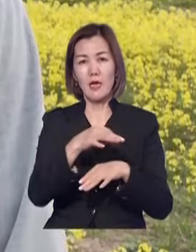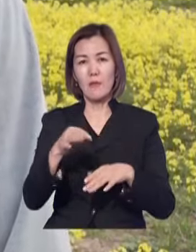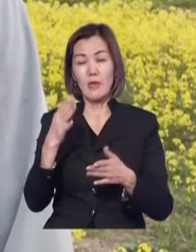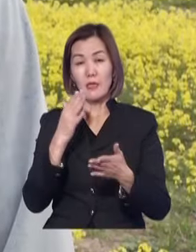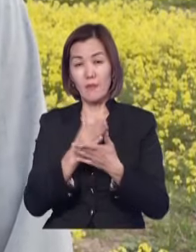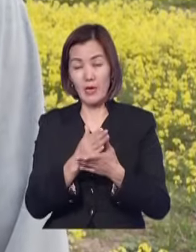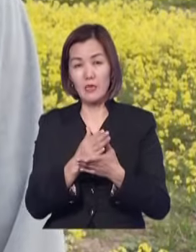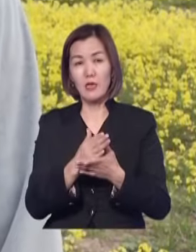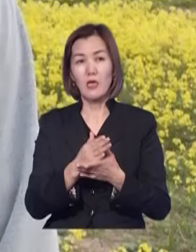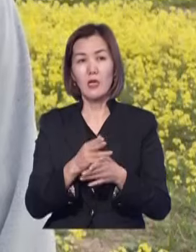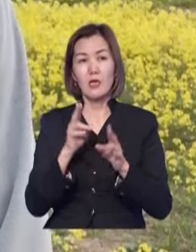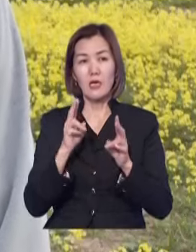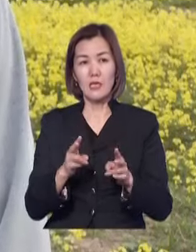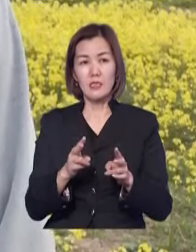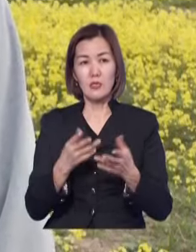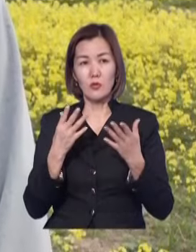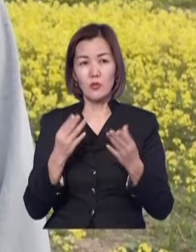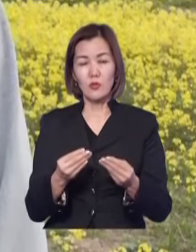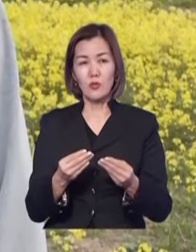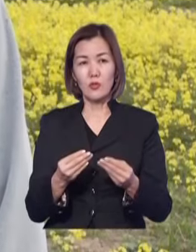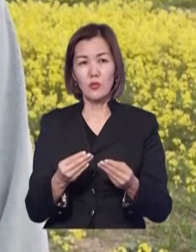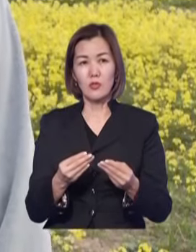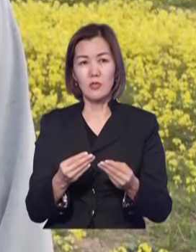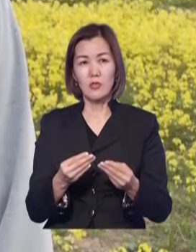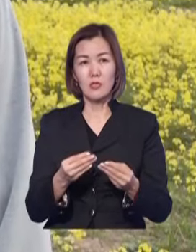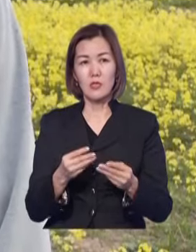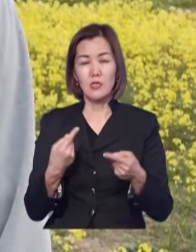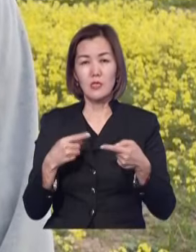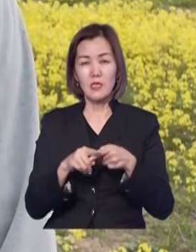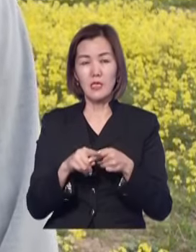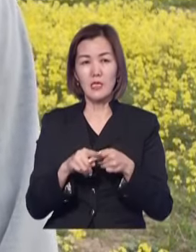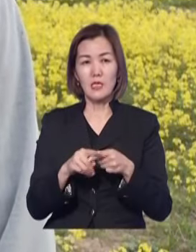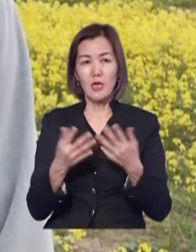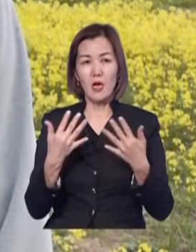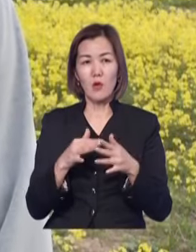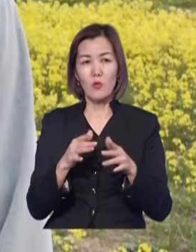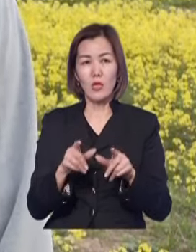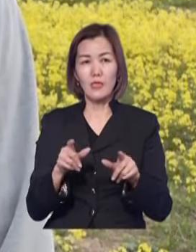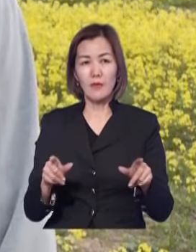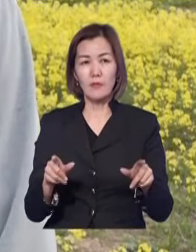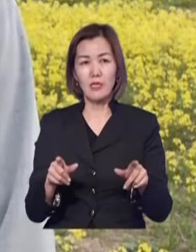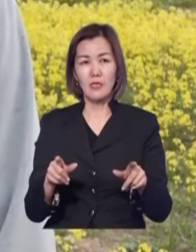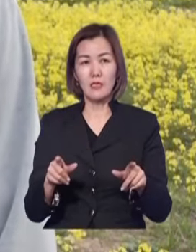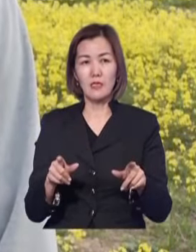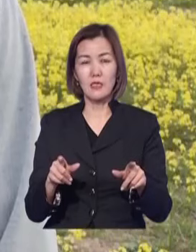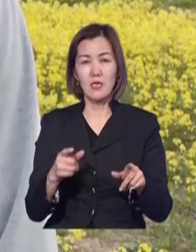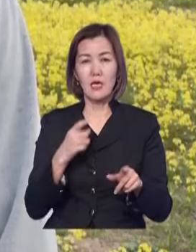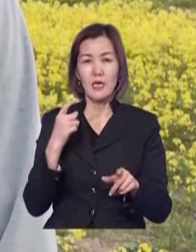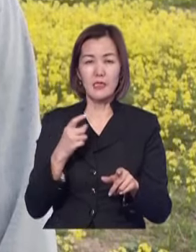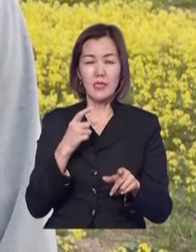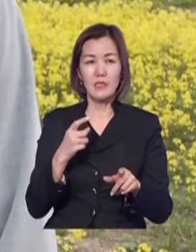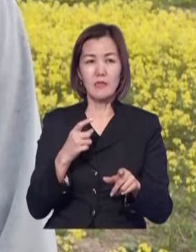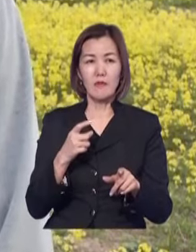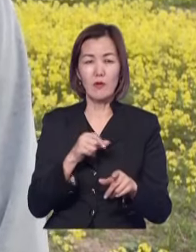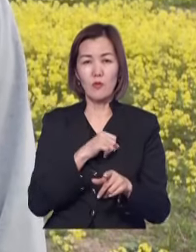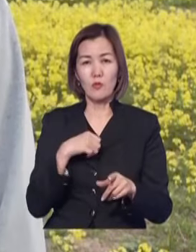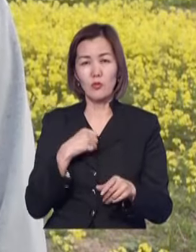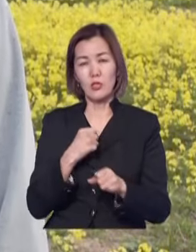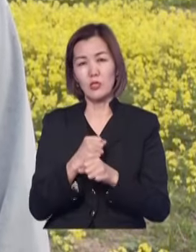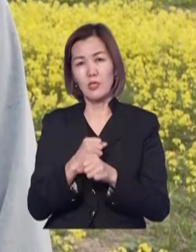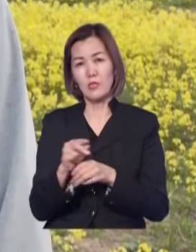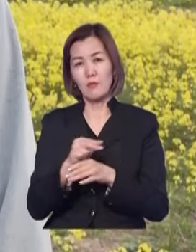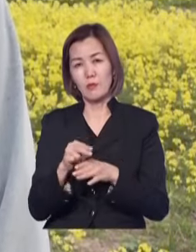бар. Оны да қазіргі берген техникалармен және ауылдағы шаруалар өздері қолдарынан келгенше